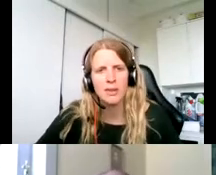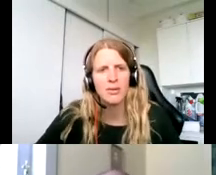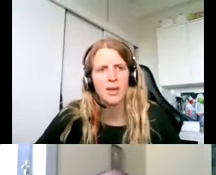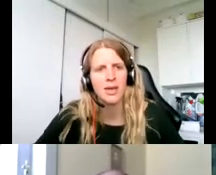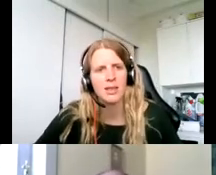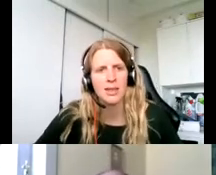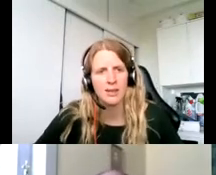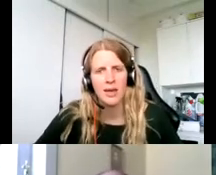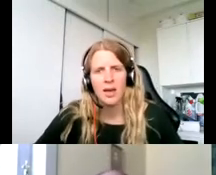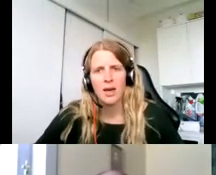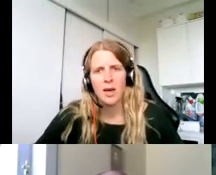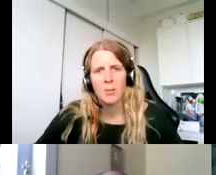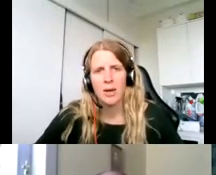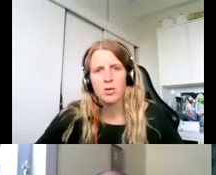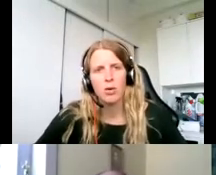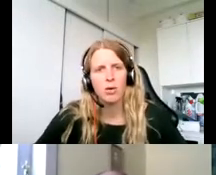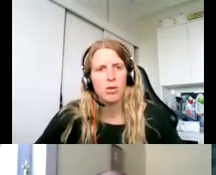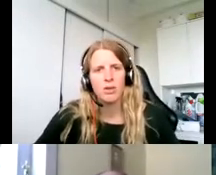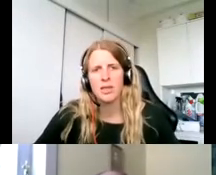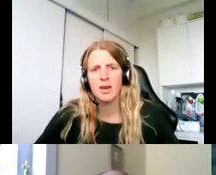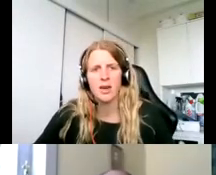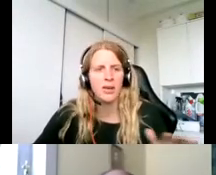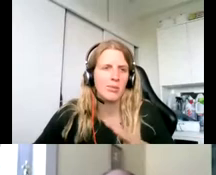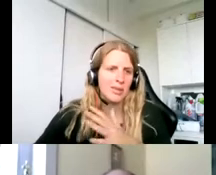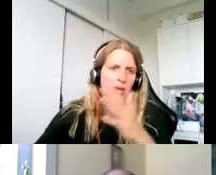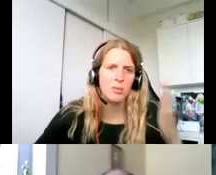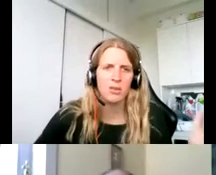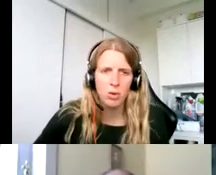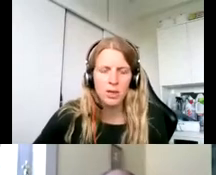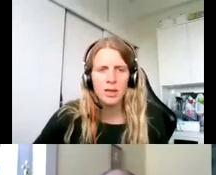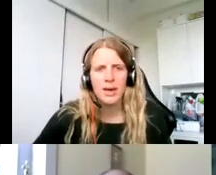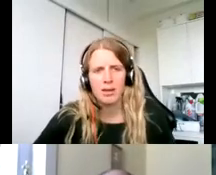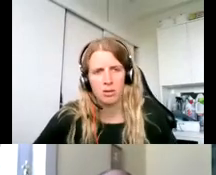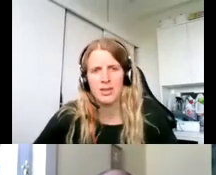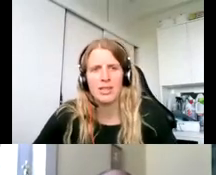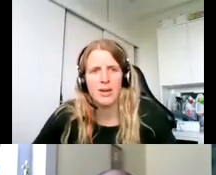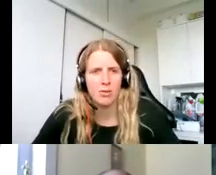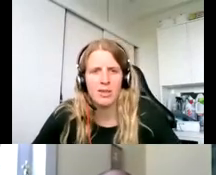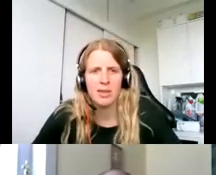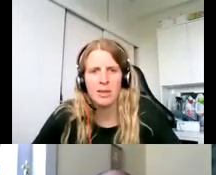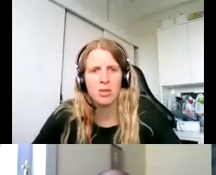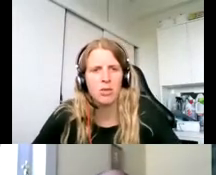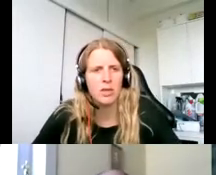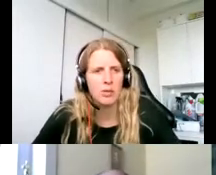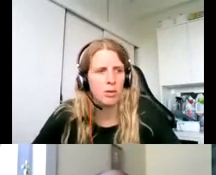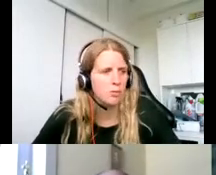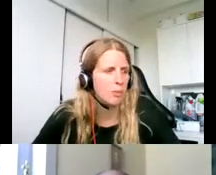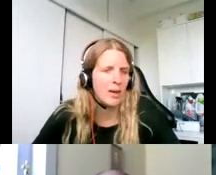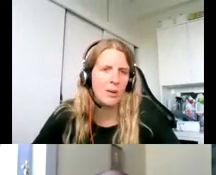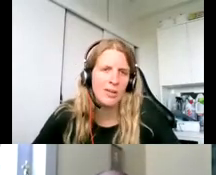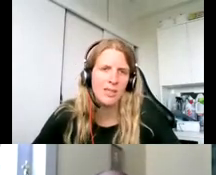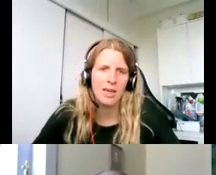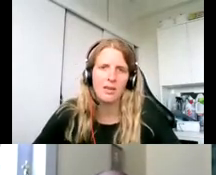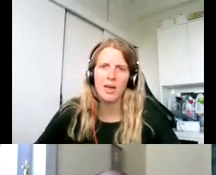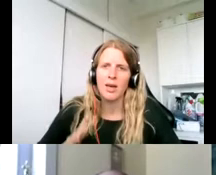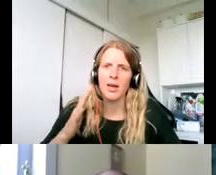is met die veiligheidsraad. En als we ook kunnen zien dat andere gemeentes dat allemaal volgen, gaat dat ook een stevig argument zijn in die discussie. Het zijn